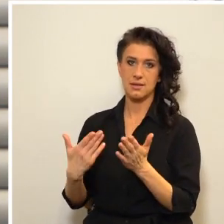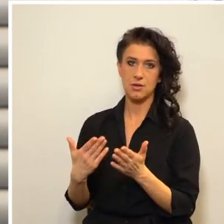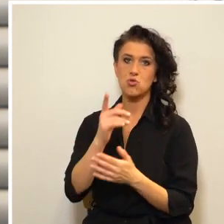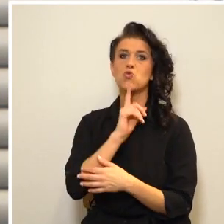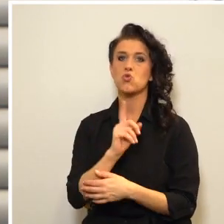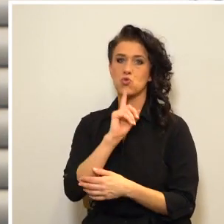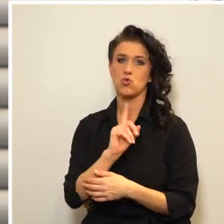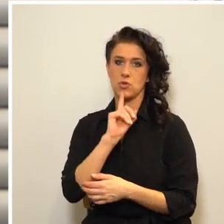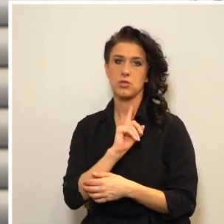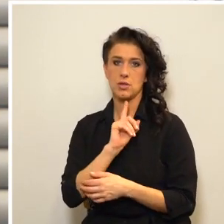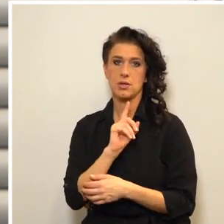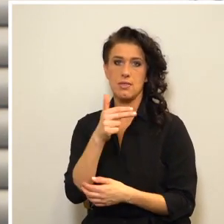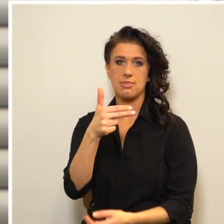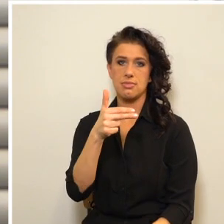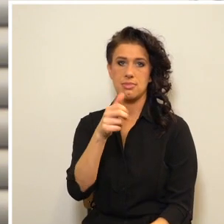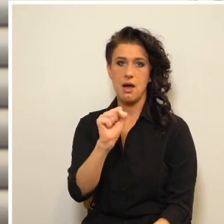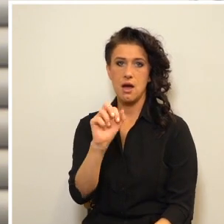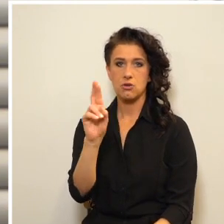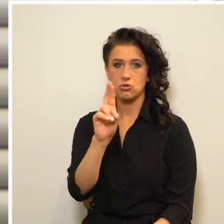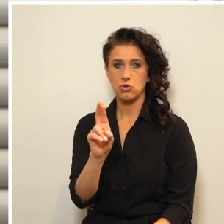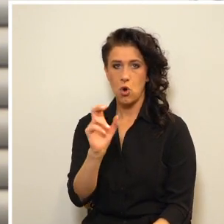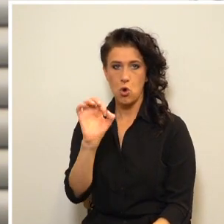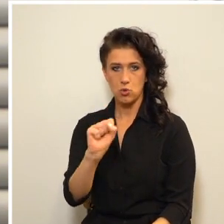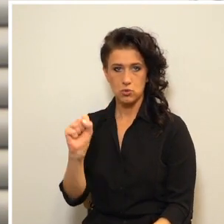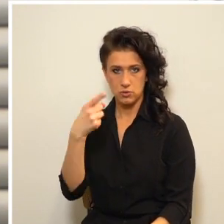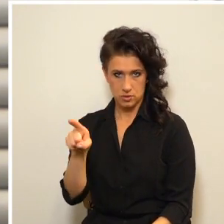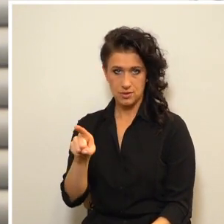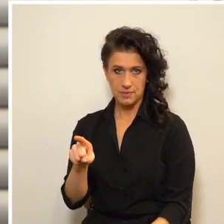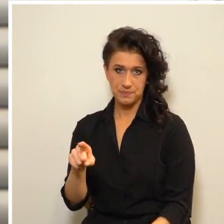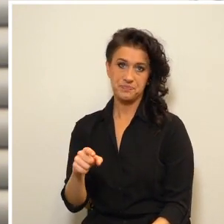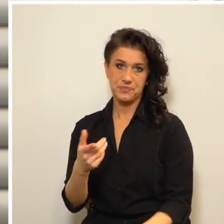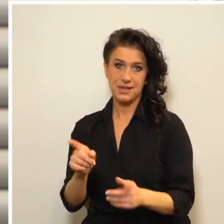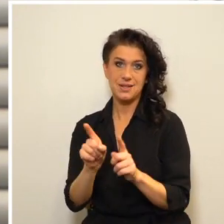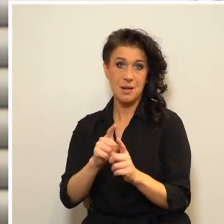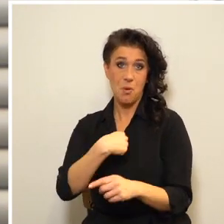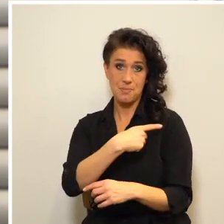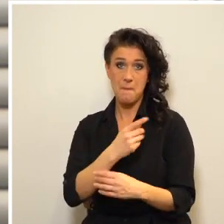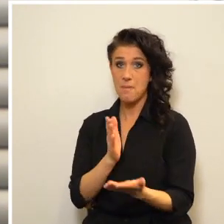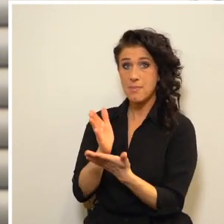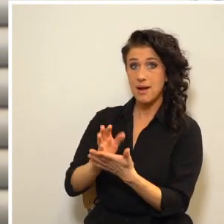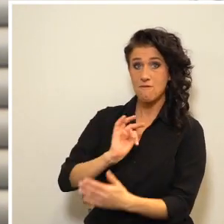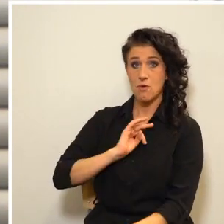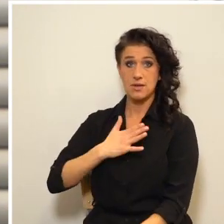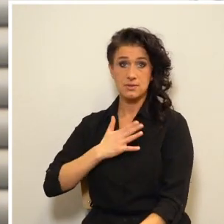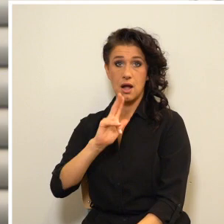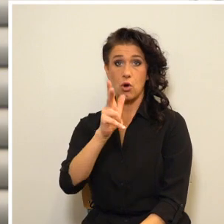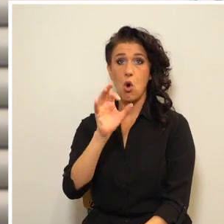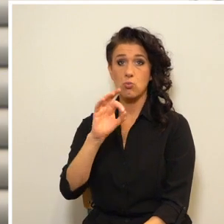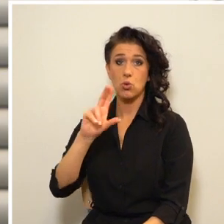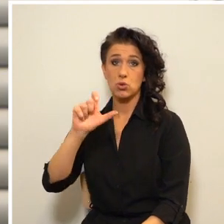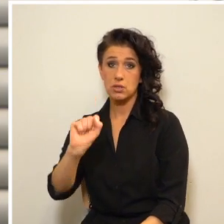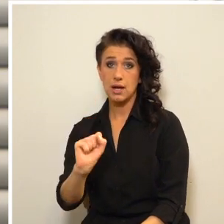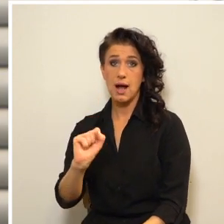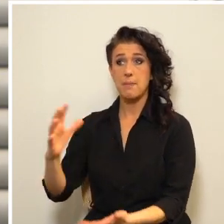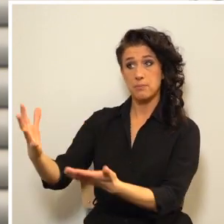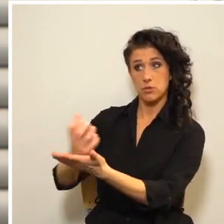sztucznych sztucznych i nie sztucznych tak bo my Pomagamy własnym komórkom własnym komórkom biorcy